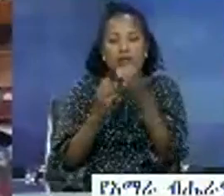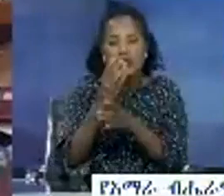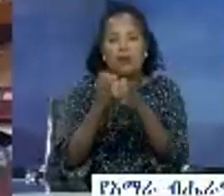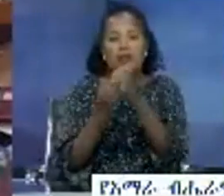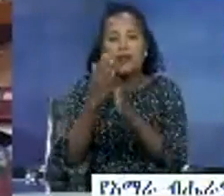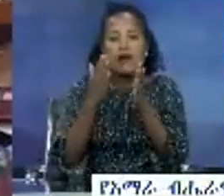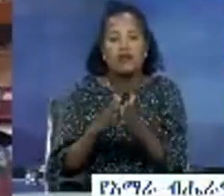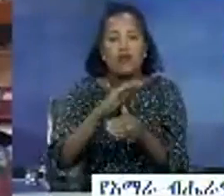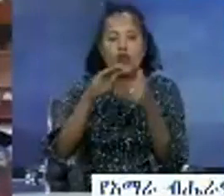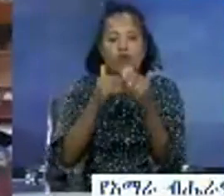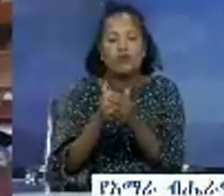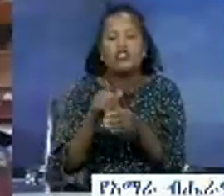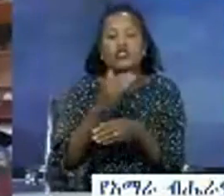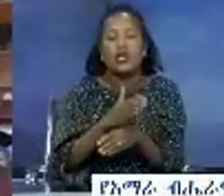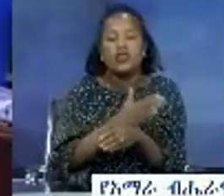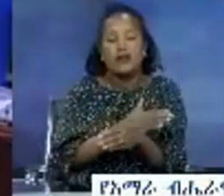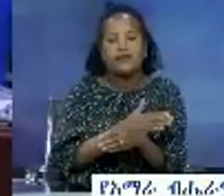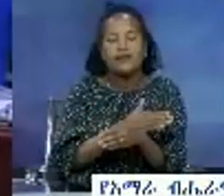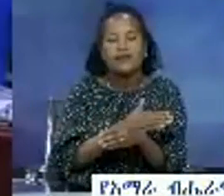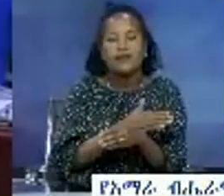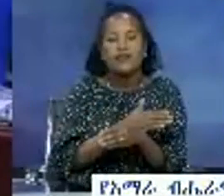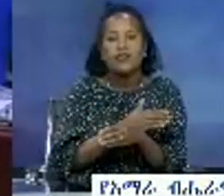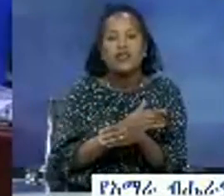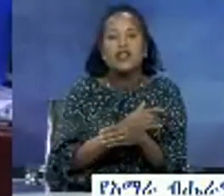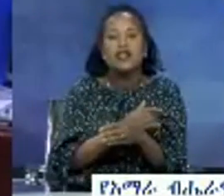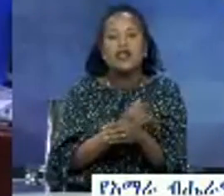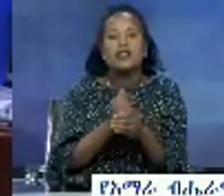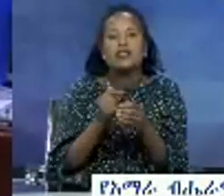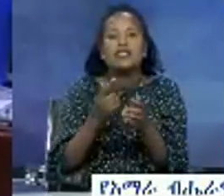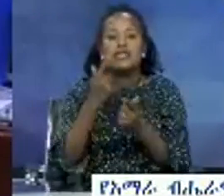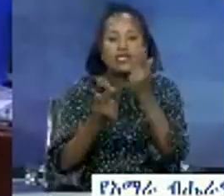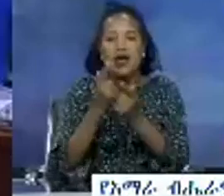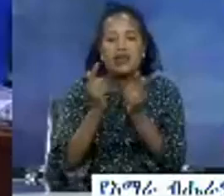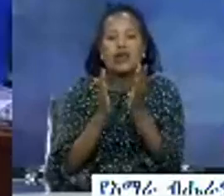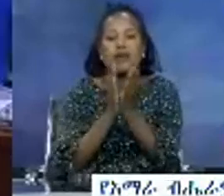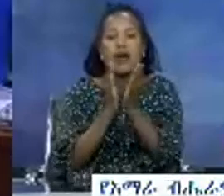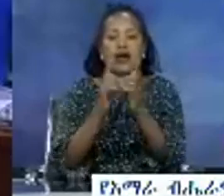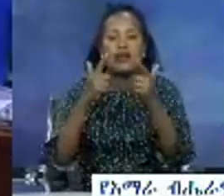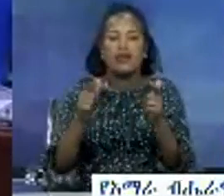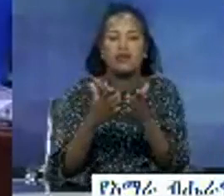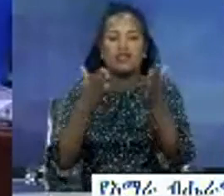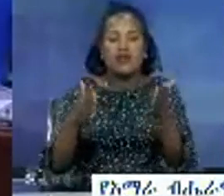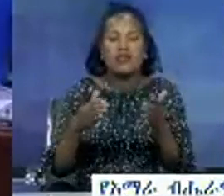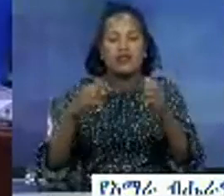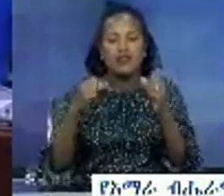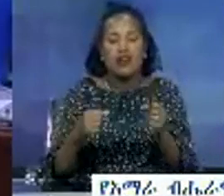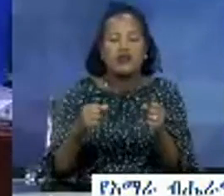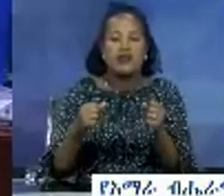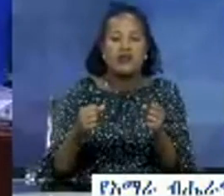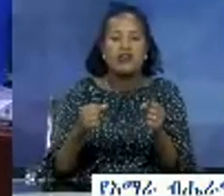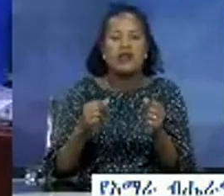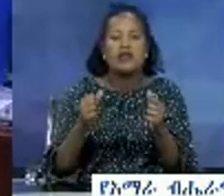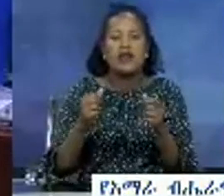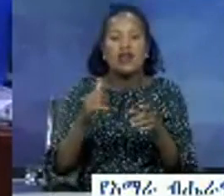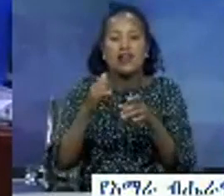መስክ እንዲሻሻል፣ የንግድና የገበያ እድልን የማስፋት ስራው እንዲጠናከር፣